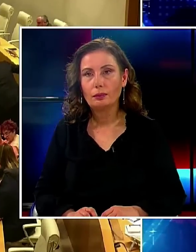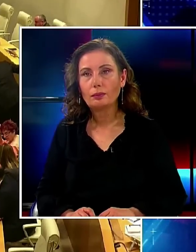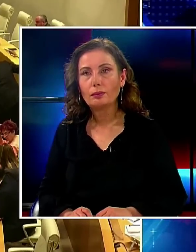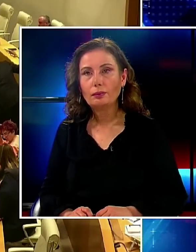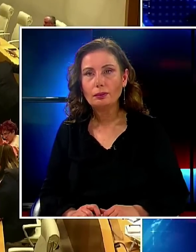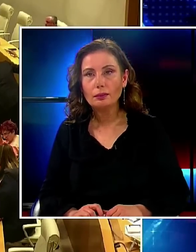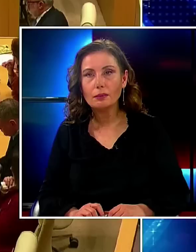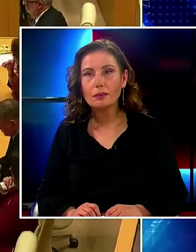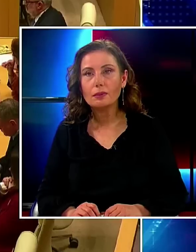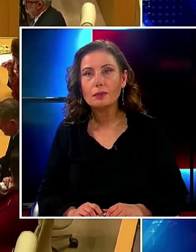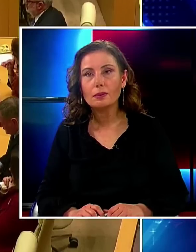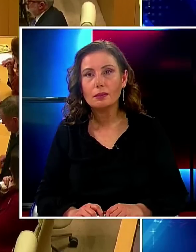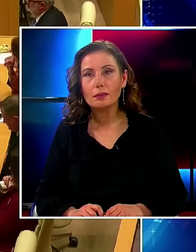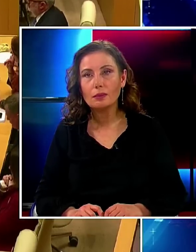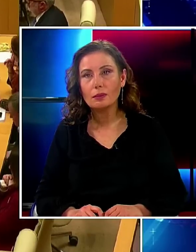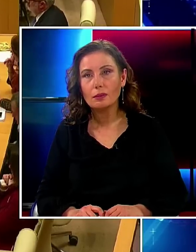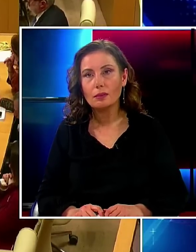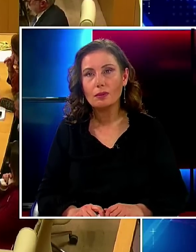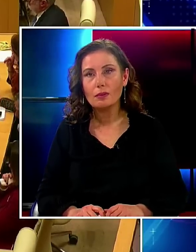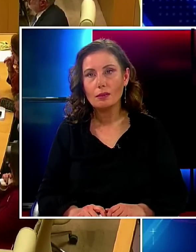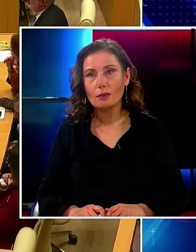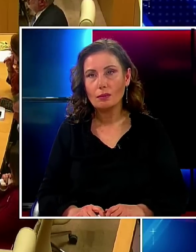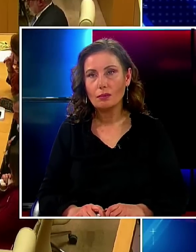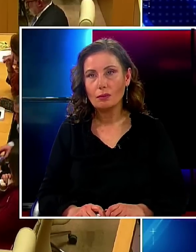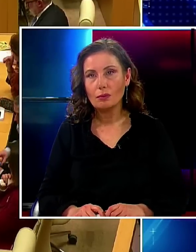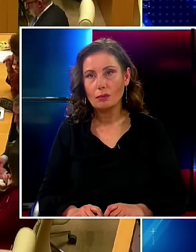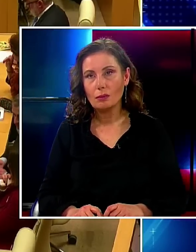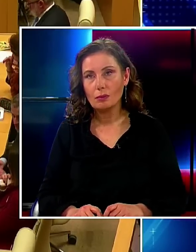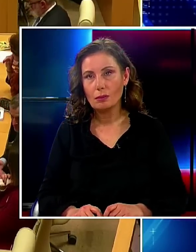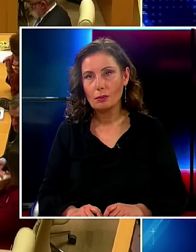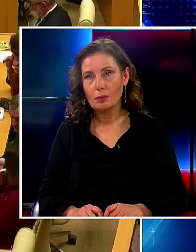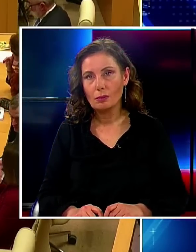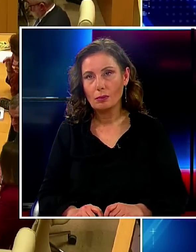შემდეგ. ანუ კონკრეტული მიმართულებით მას შეუძლია